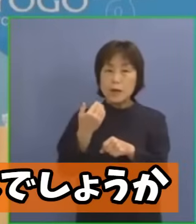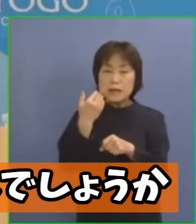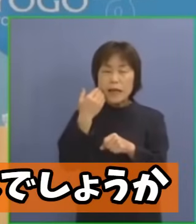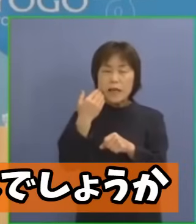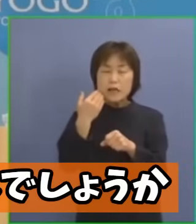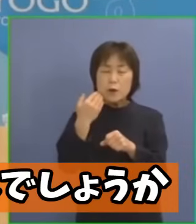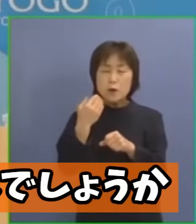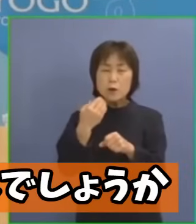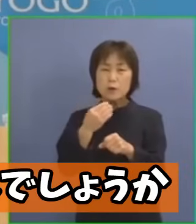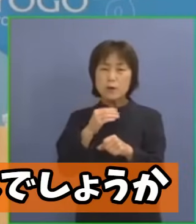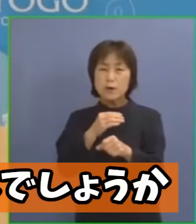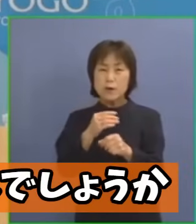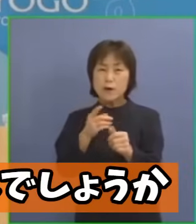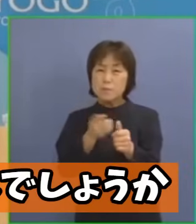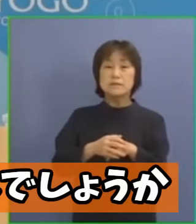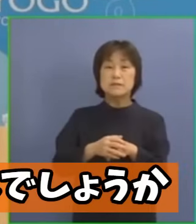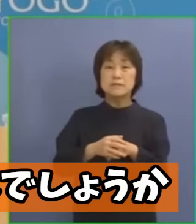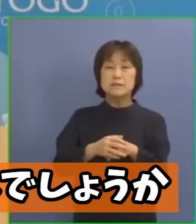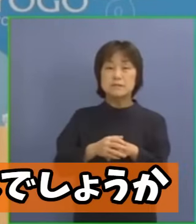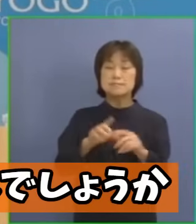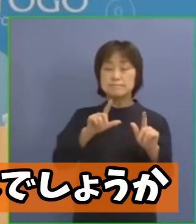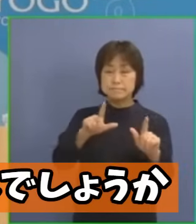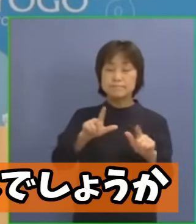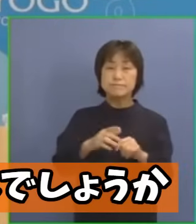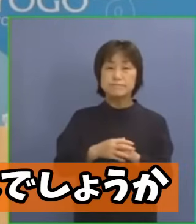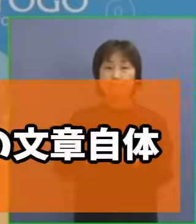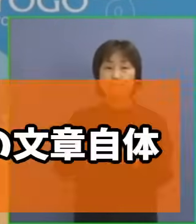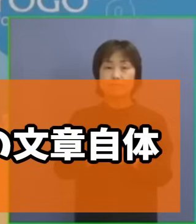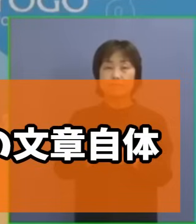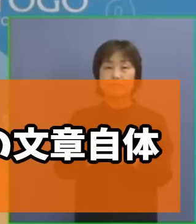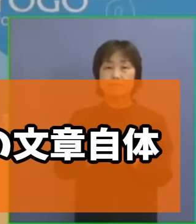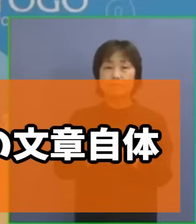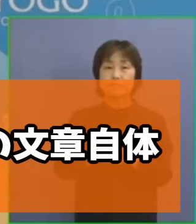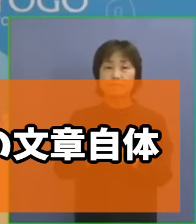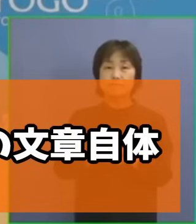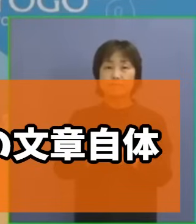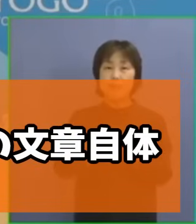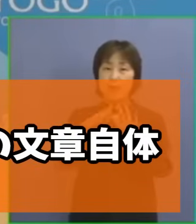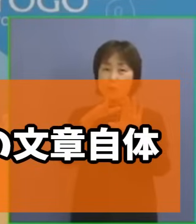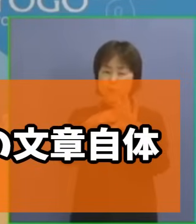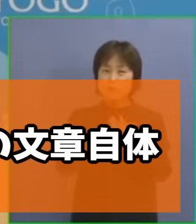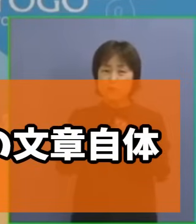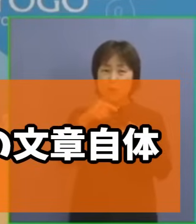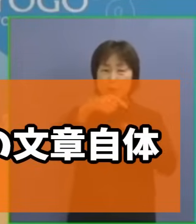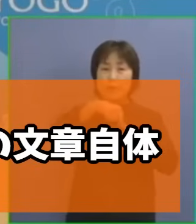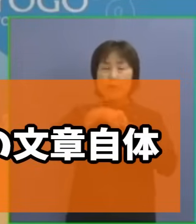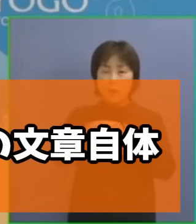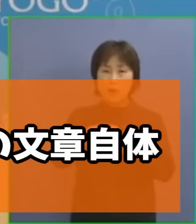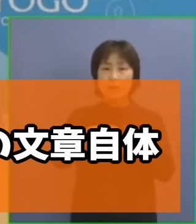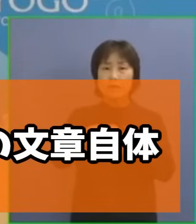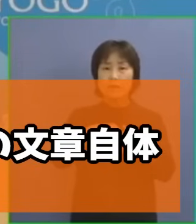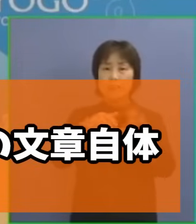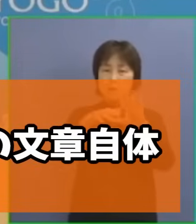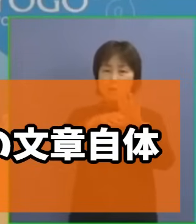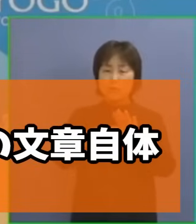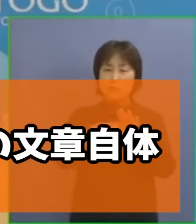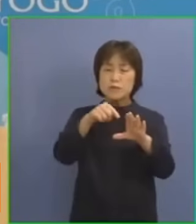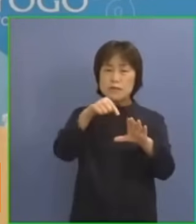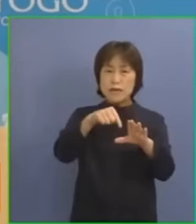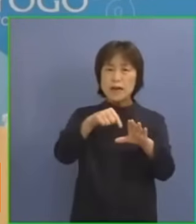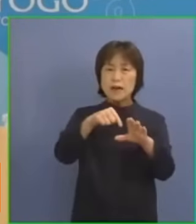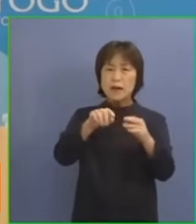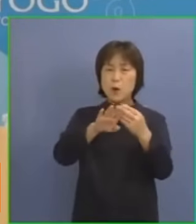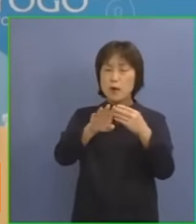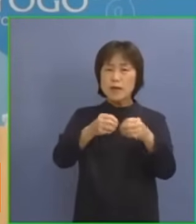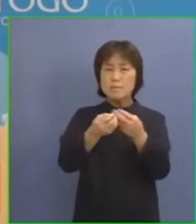損したっていうふうな認識でいらっしゃるんでしょうか？ まあ、そういった文書の内容はですね、その文書自体が外に出